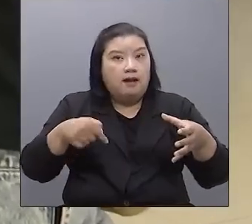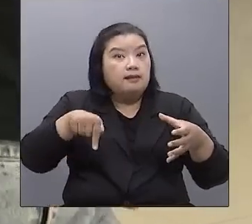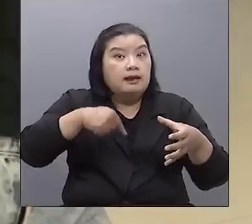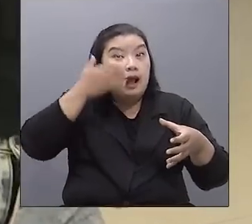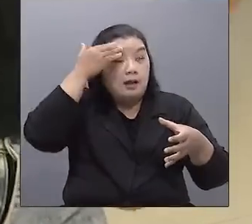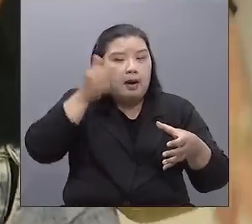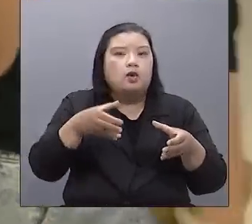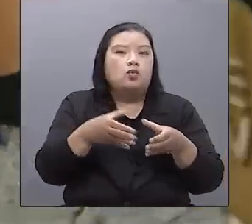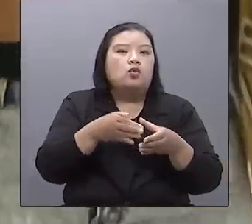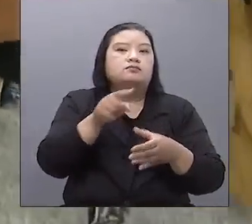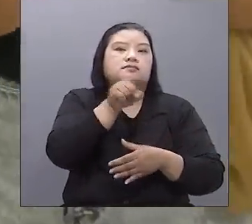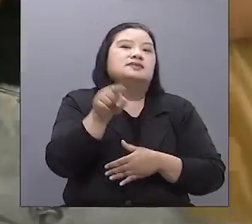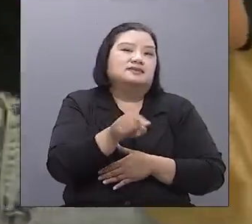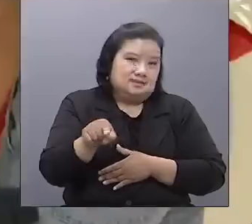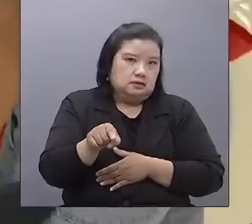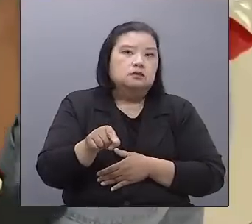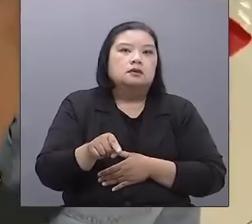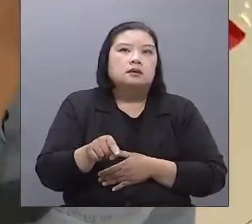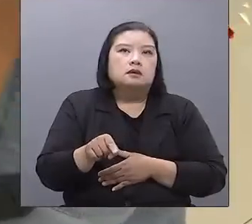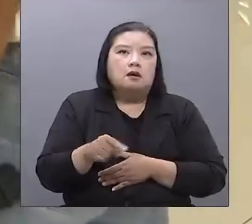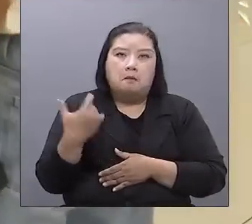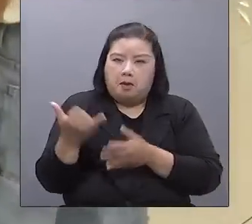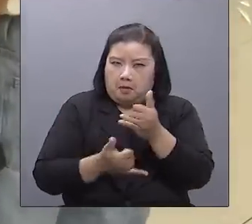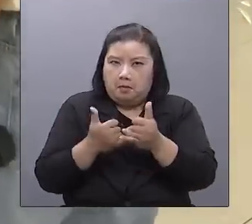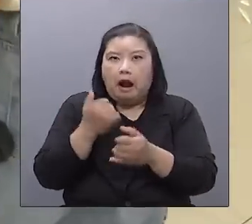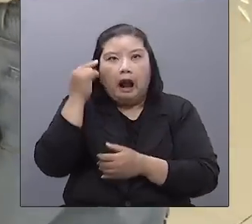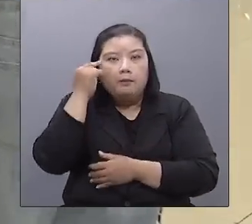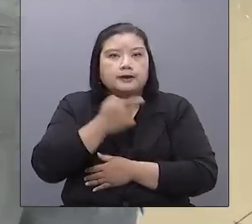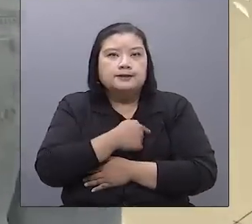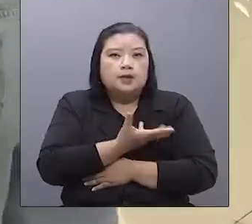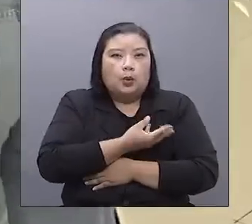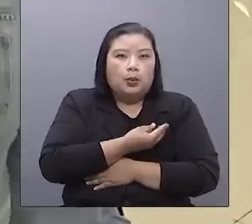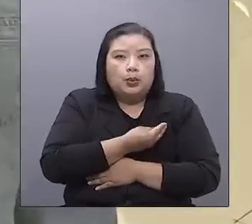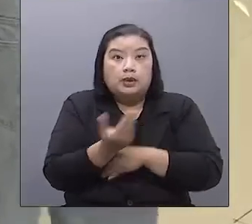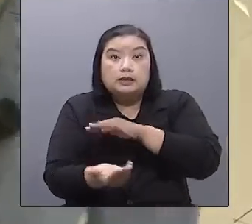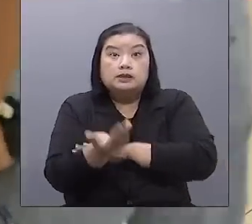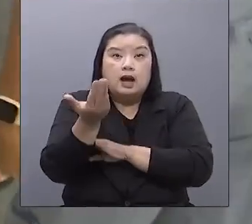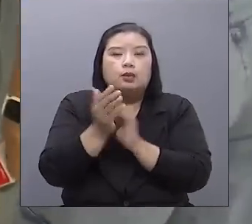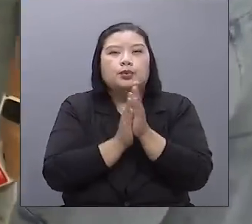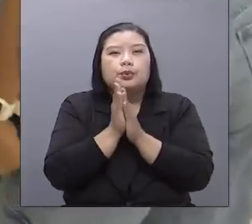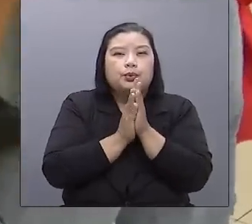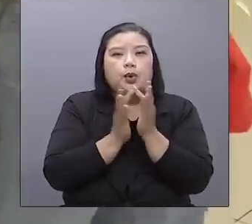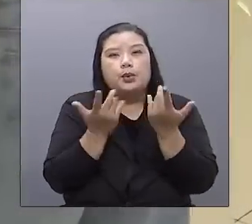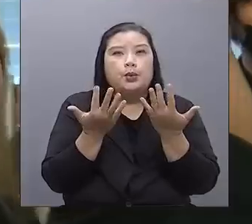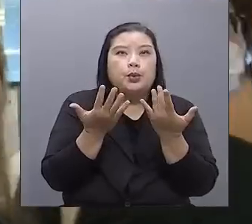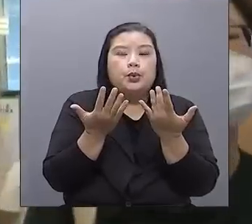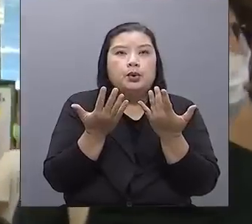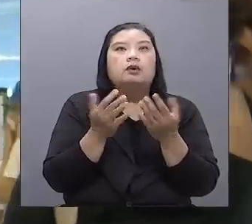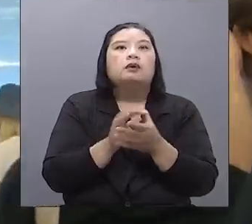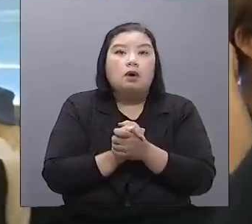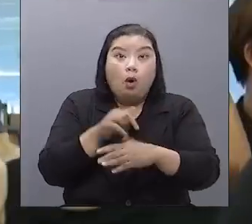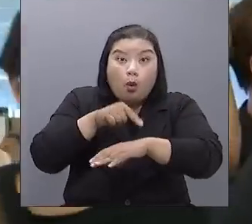ร์เตอร์เดินทางมาใช้สิทธิ์กันจำนวนมากพวกเขาตื่นตัวค่ะคุณผู้ชมมารอกันตั้งแต่เช้ามารอตั้งแต่หีบบัตร